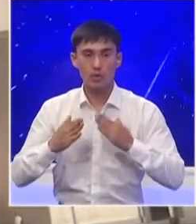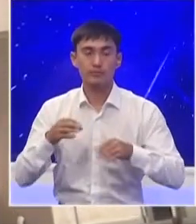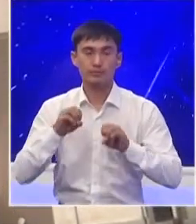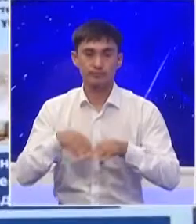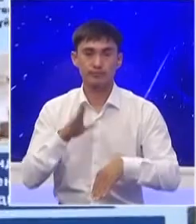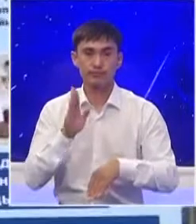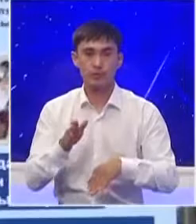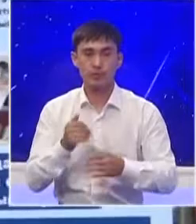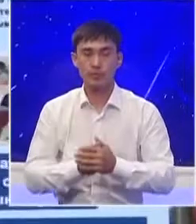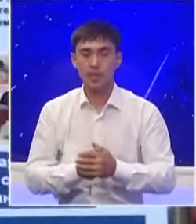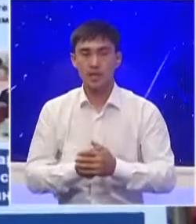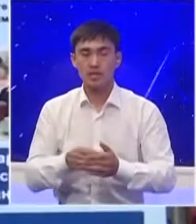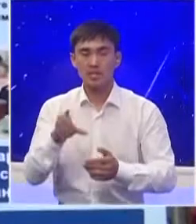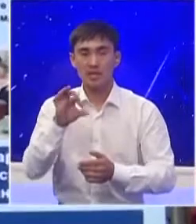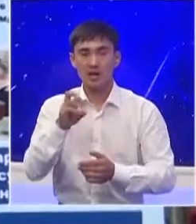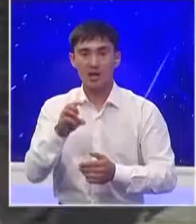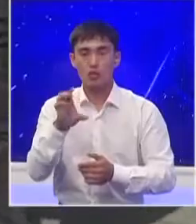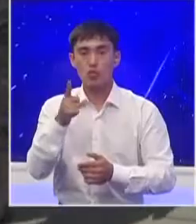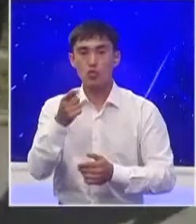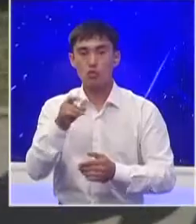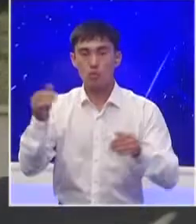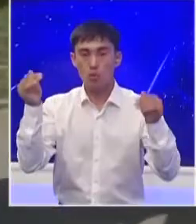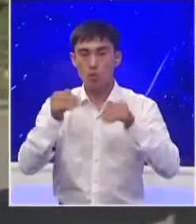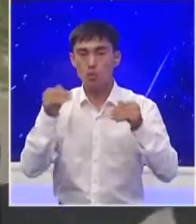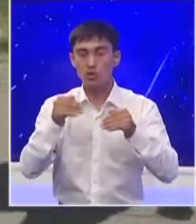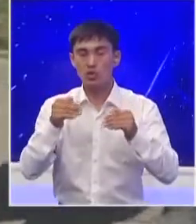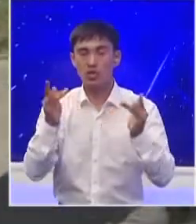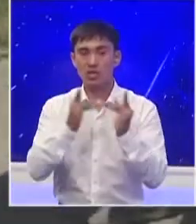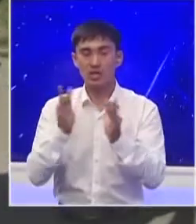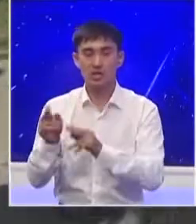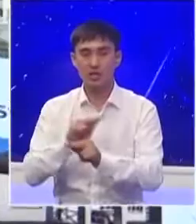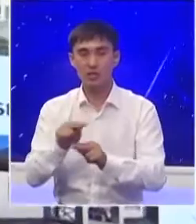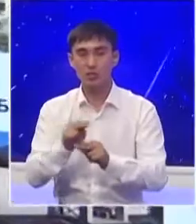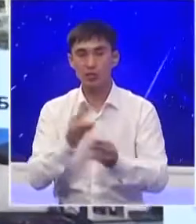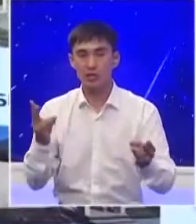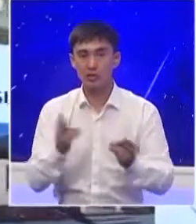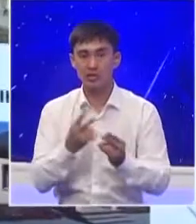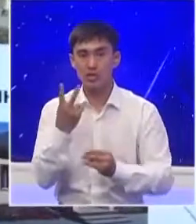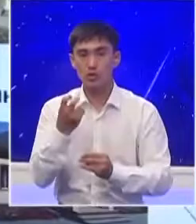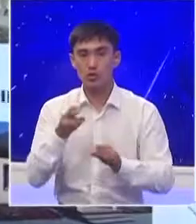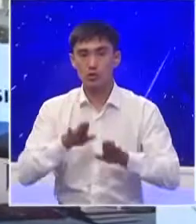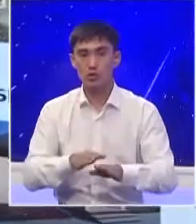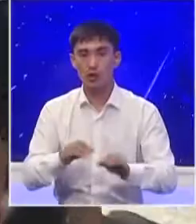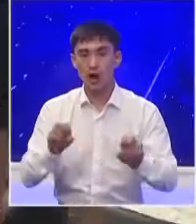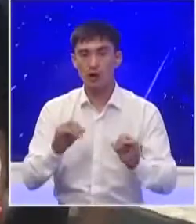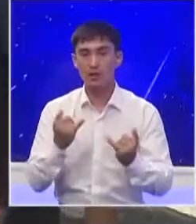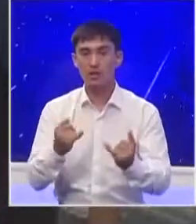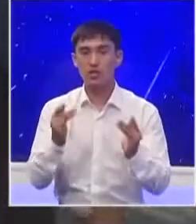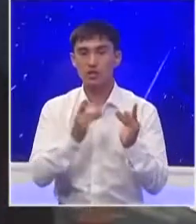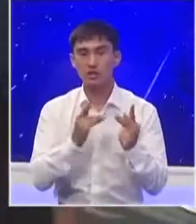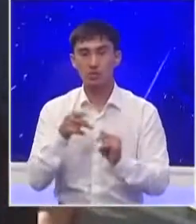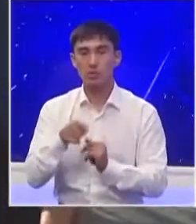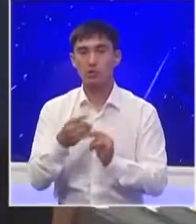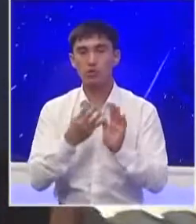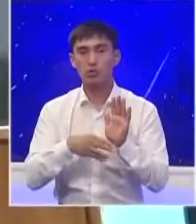шешуге сеп. Сонымен қатар Сарқан гуманитарлық колледжі жатақханасына күрделі жөндеу жұмыстары қажет. 200 орынға арналған жатақхана